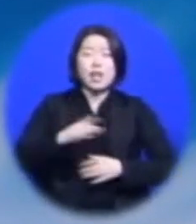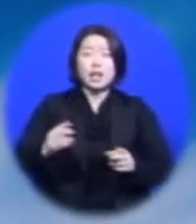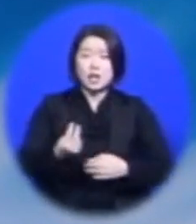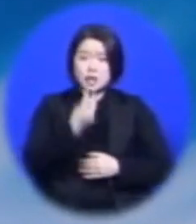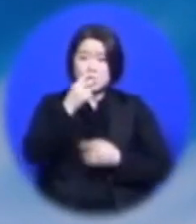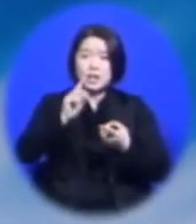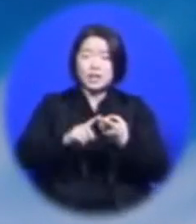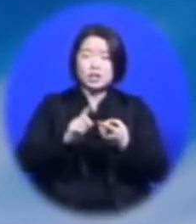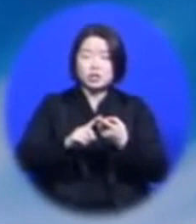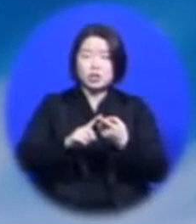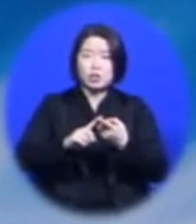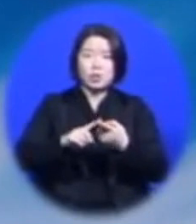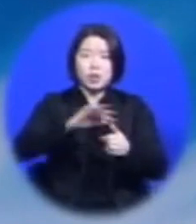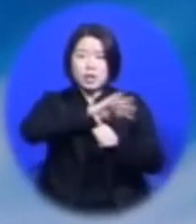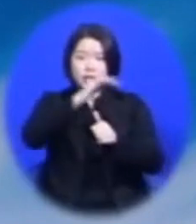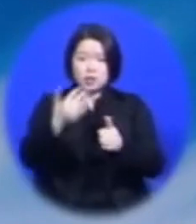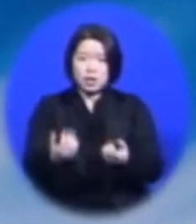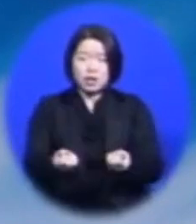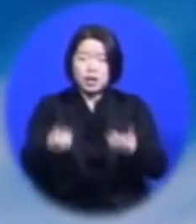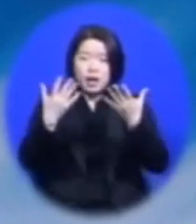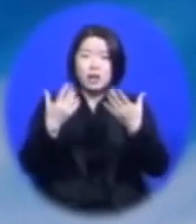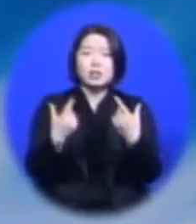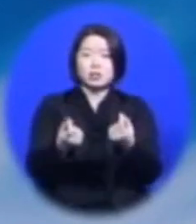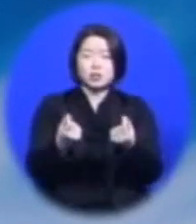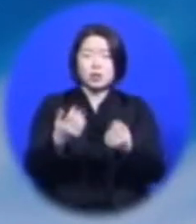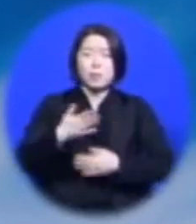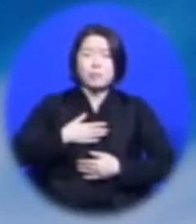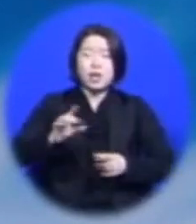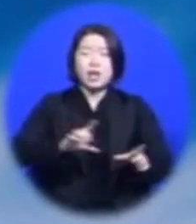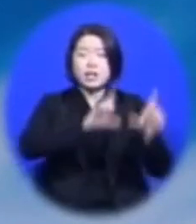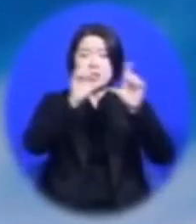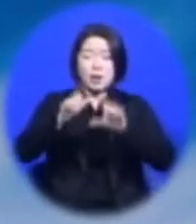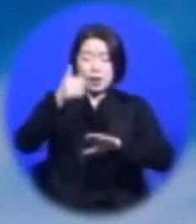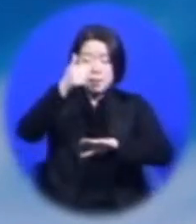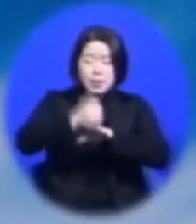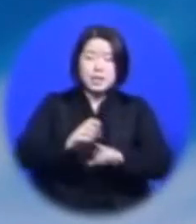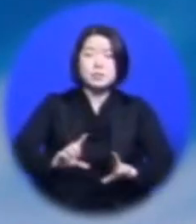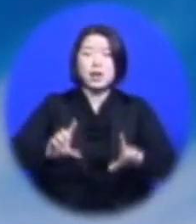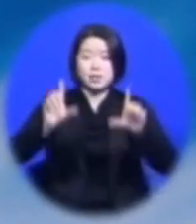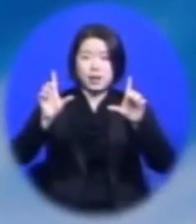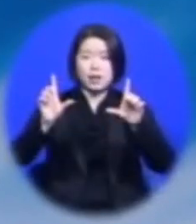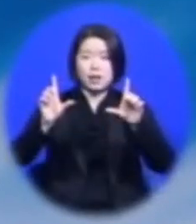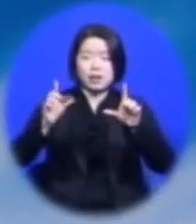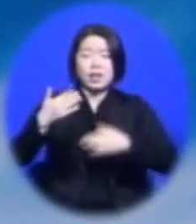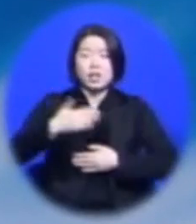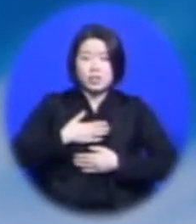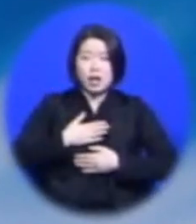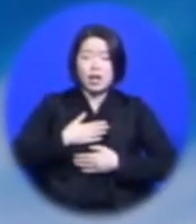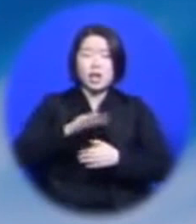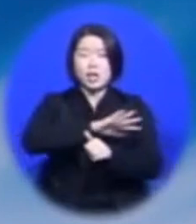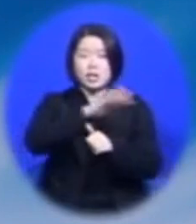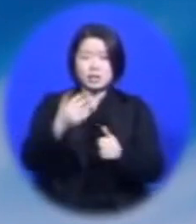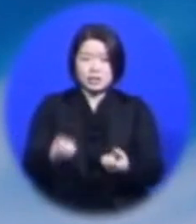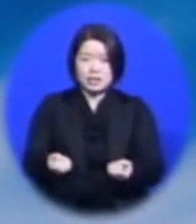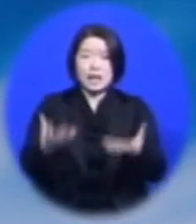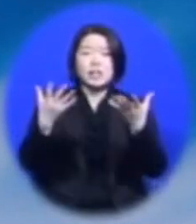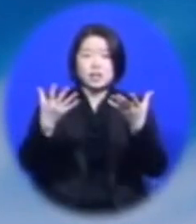살아있는 채로 장례식을 치르는 것처럼 내 삶의 마지막 날이 나의 장례식이에요.